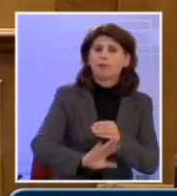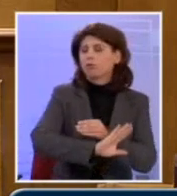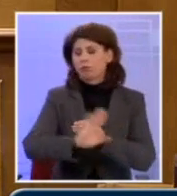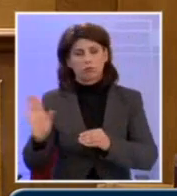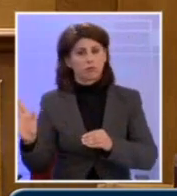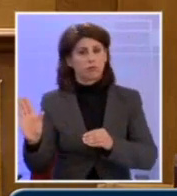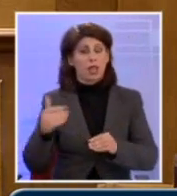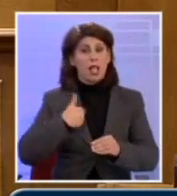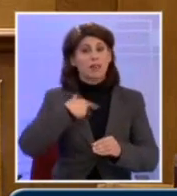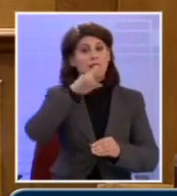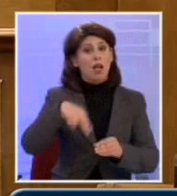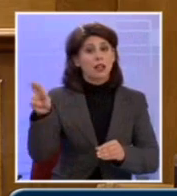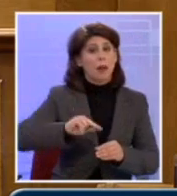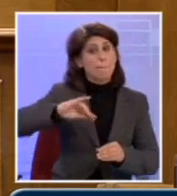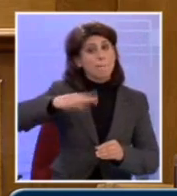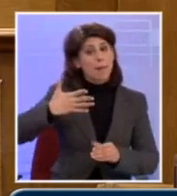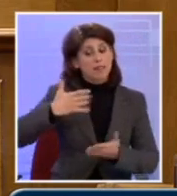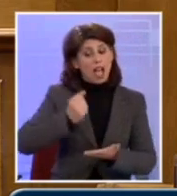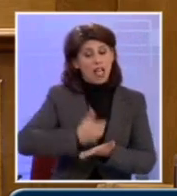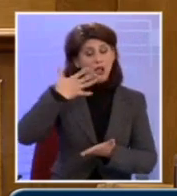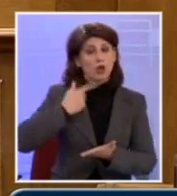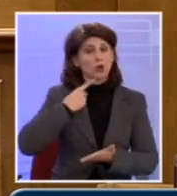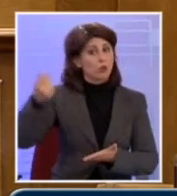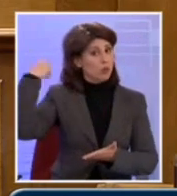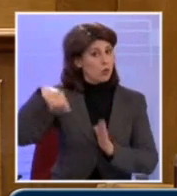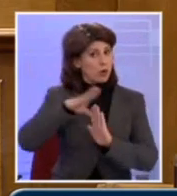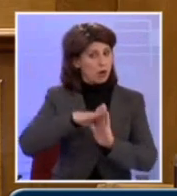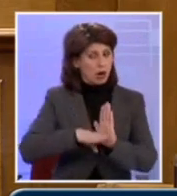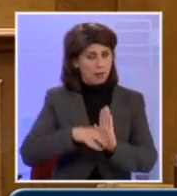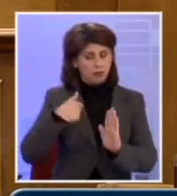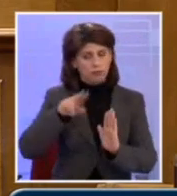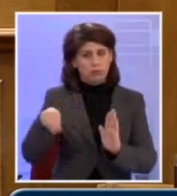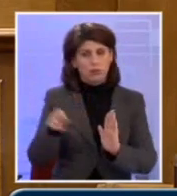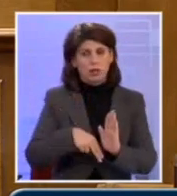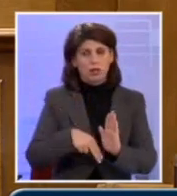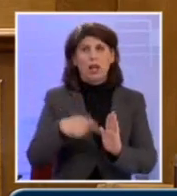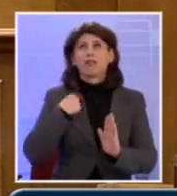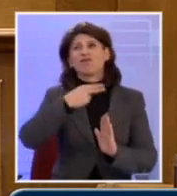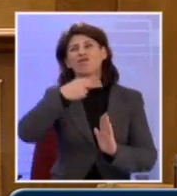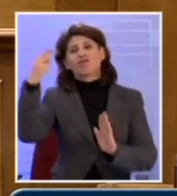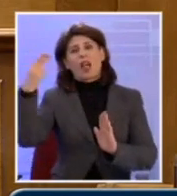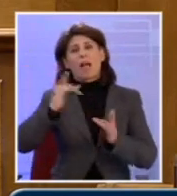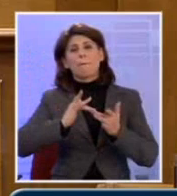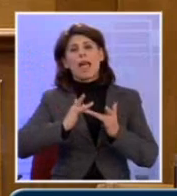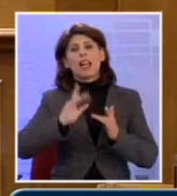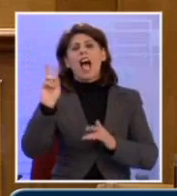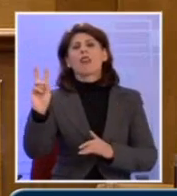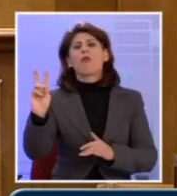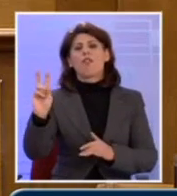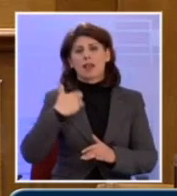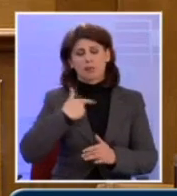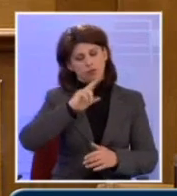Ακυρώσαμε την πέμπτη αξιολόγηση του προηγούμενου προγράμματος, του περιβόητου email Χαρδούβελη, σας